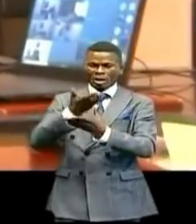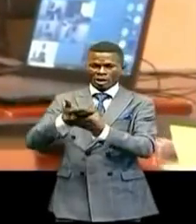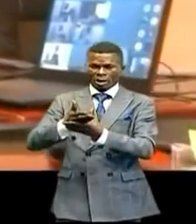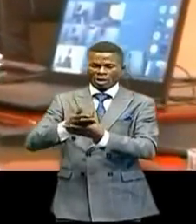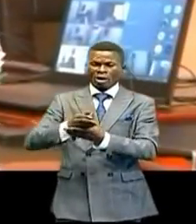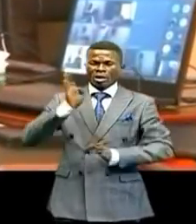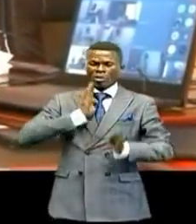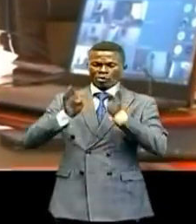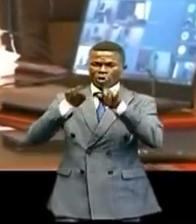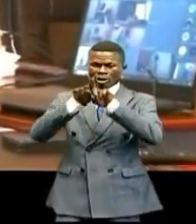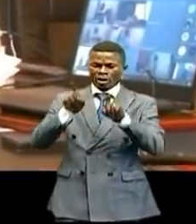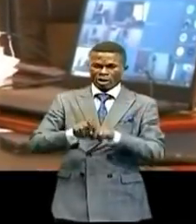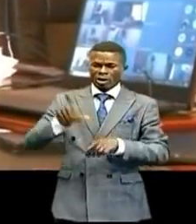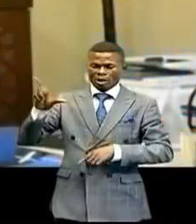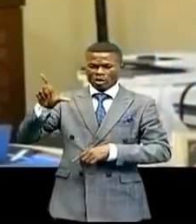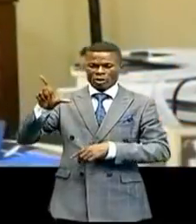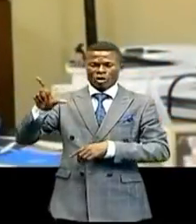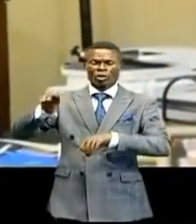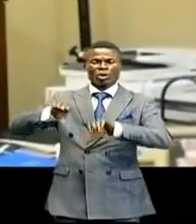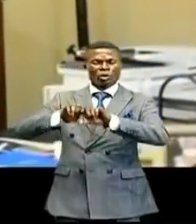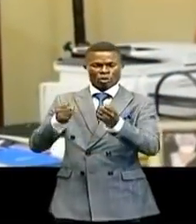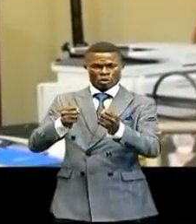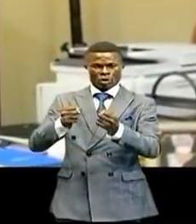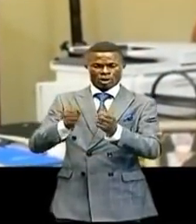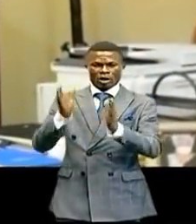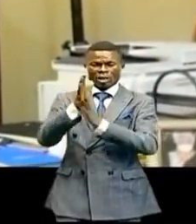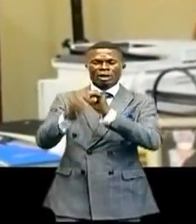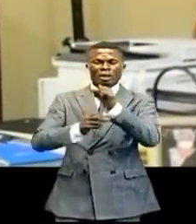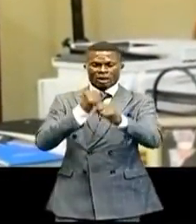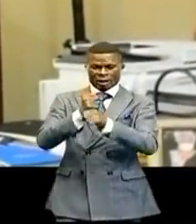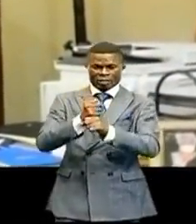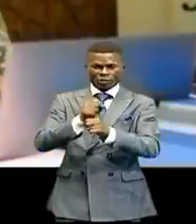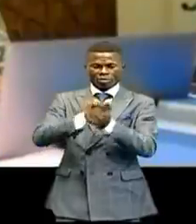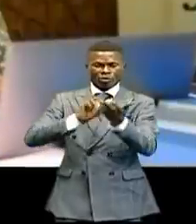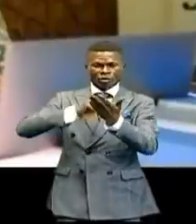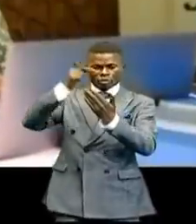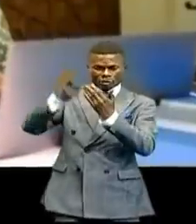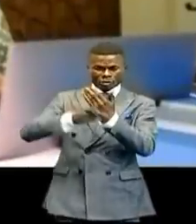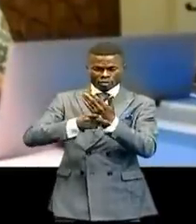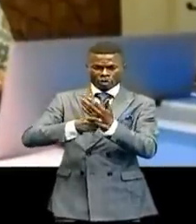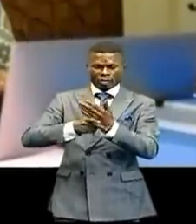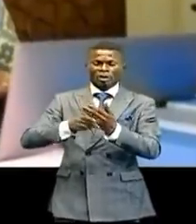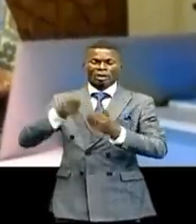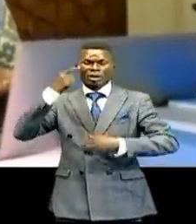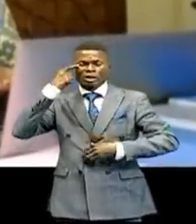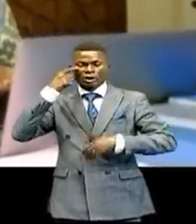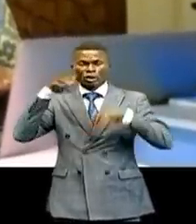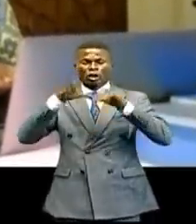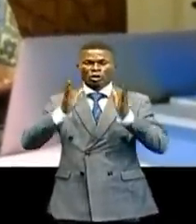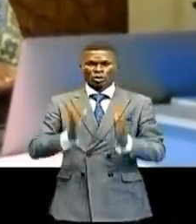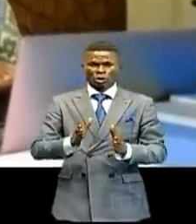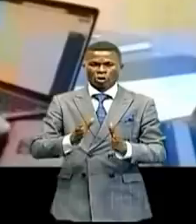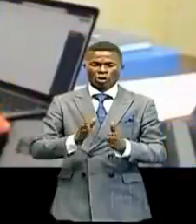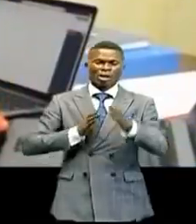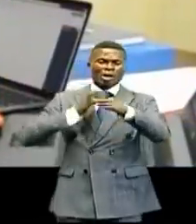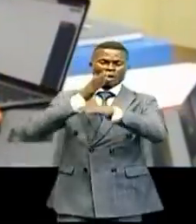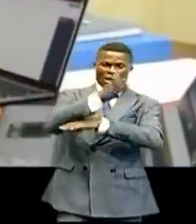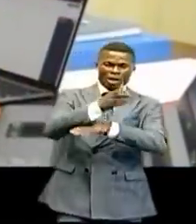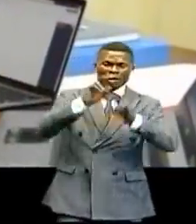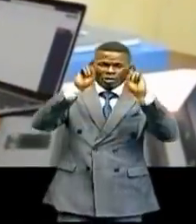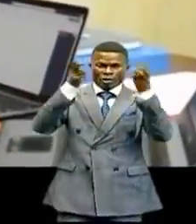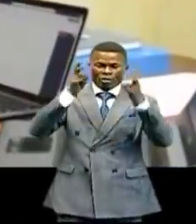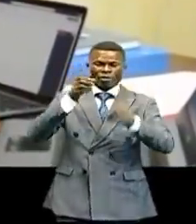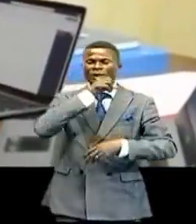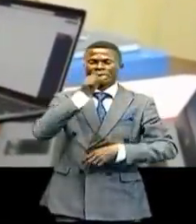entre Beni et Luna qui ont été bitumés il y a 10 ans dans le cadre du programme sino-congolais, ainsi que la traversée de la ville